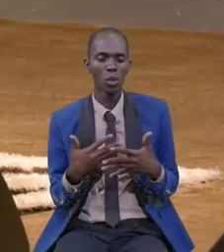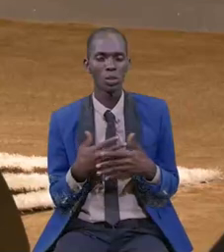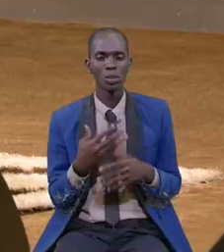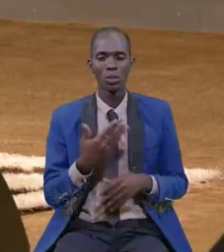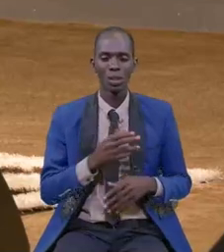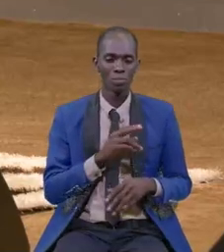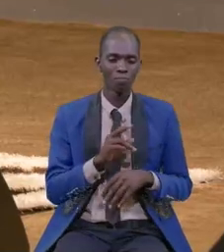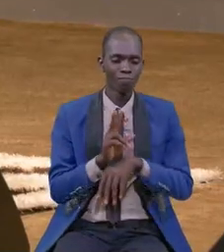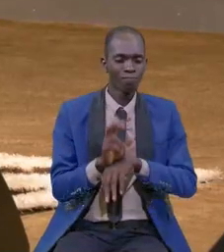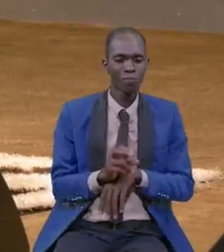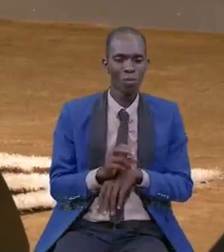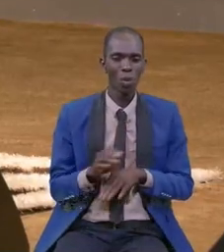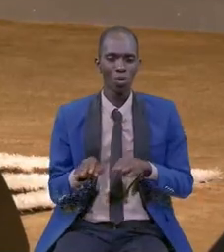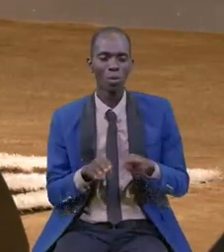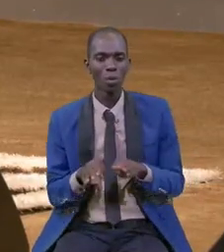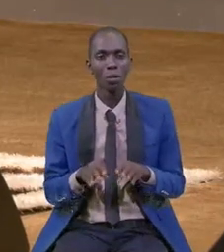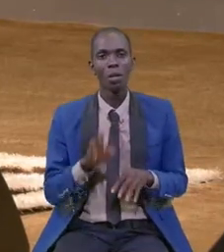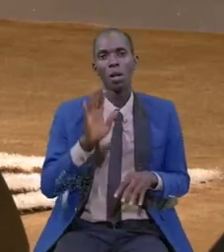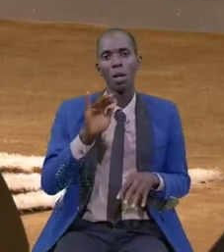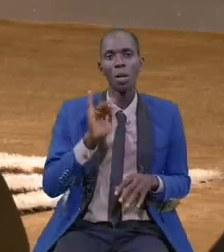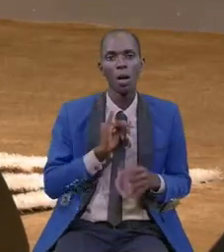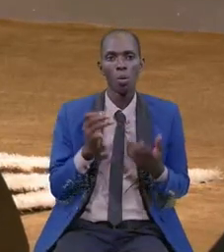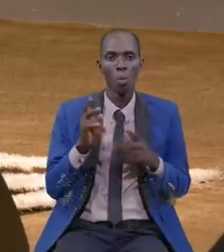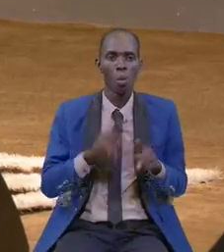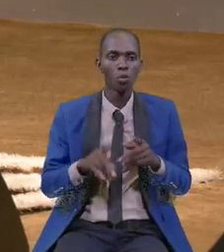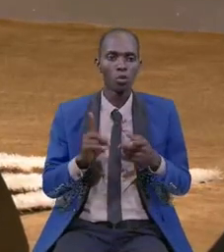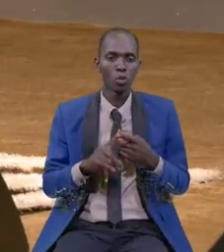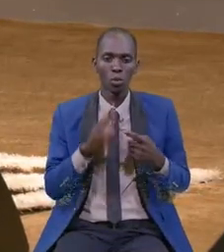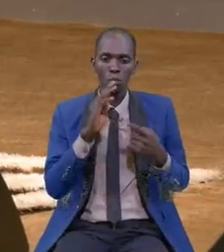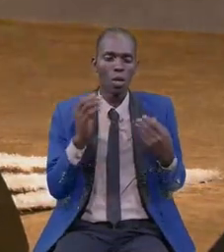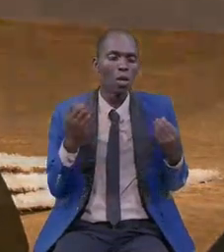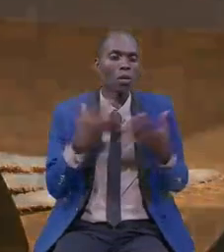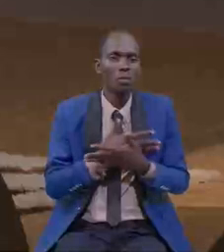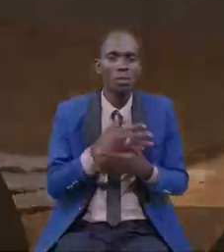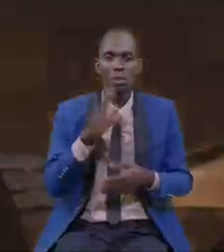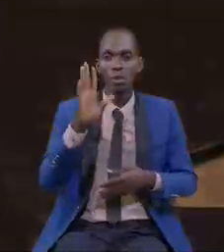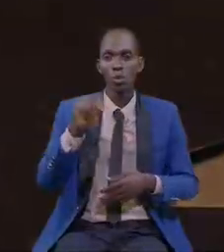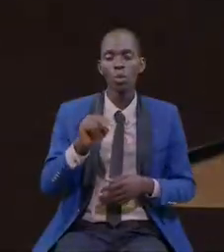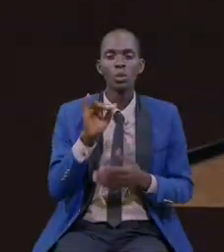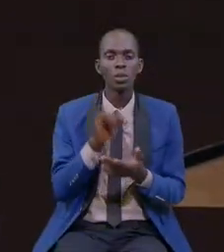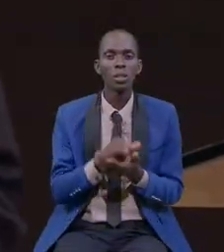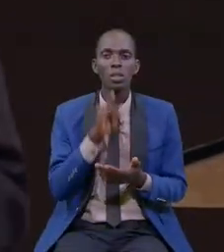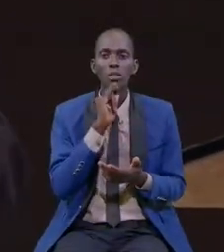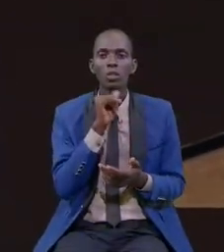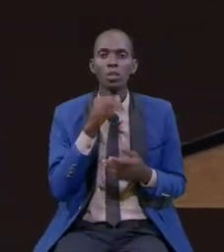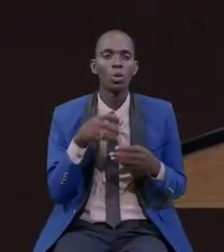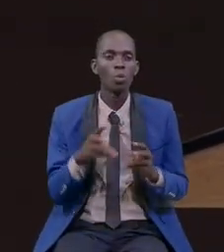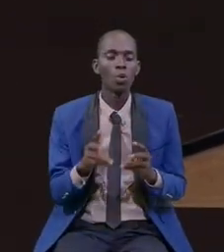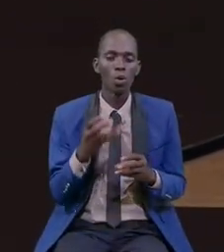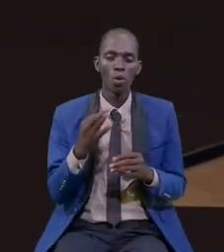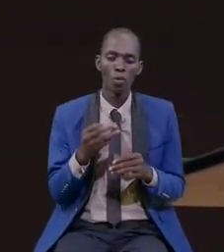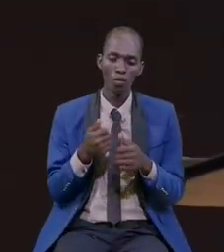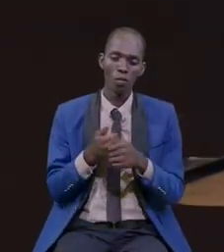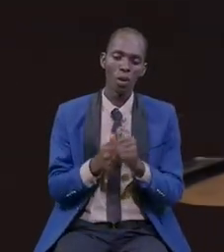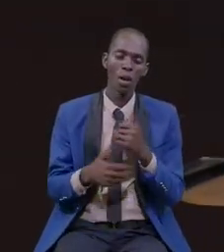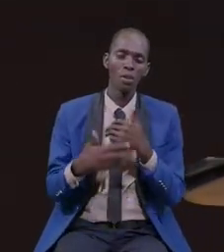faire ce que vous voulez faire ça ce n'est pas la voix de la foi ça ce n'est pas la voix qui suit l'exemple de Christ c'est